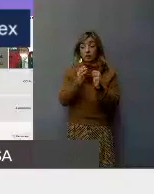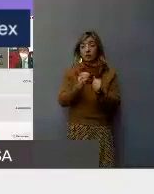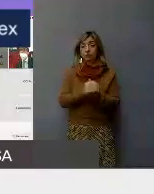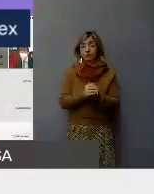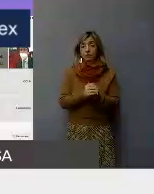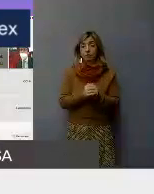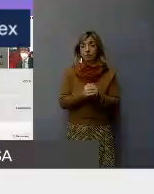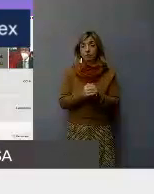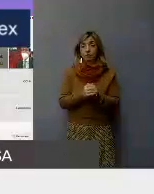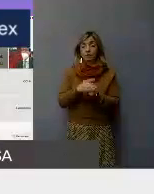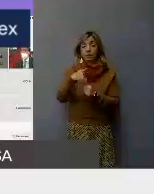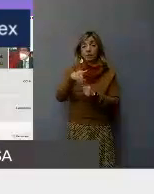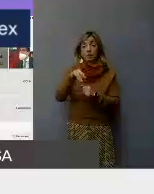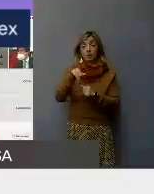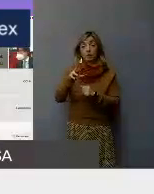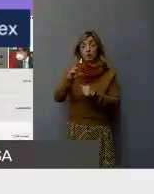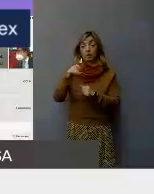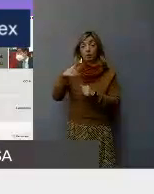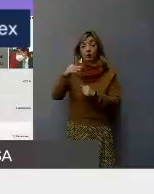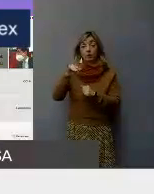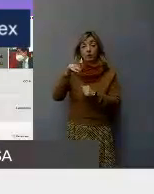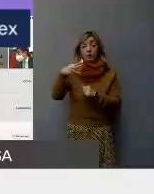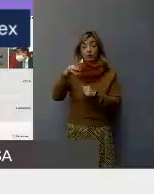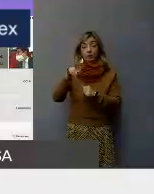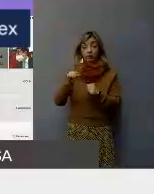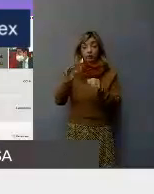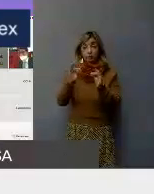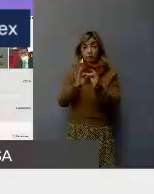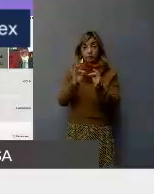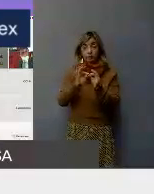consigliere pirondini favorevole